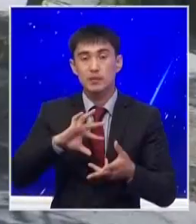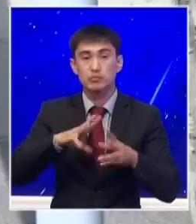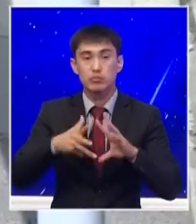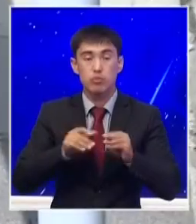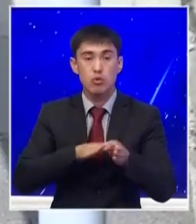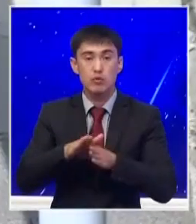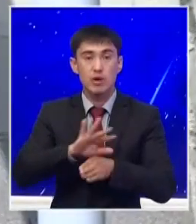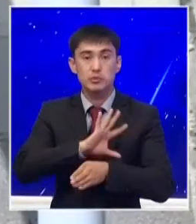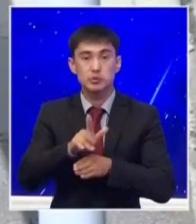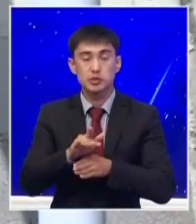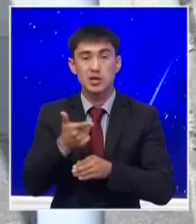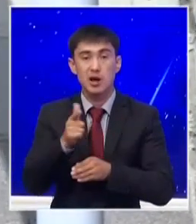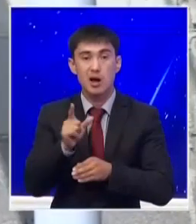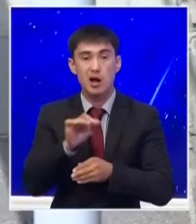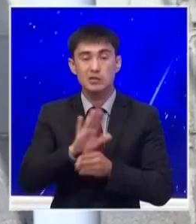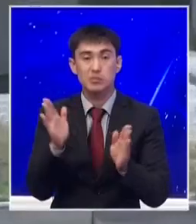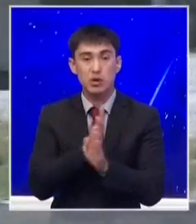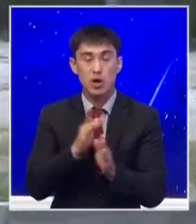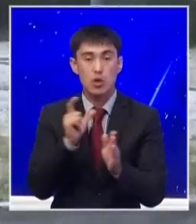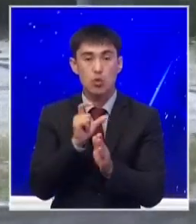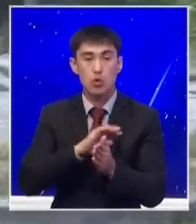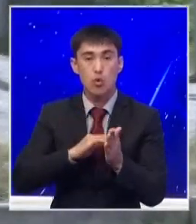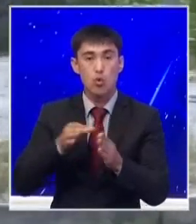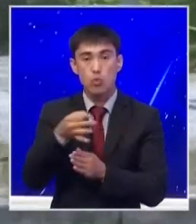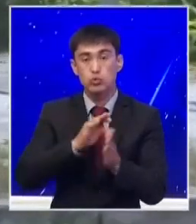полного обеспечения природным газом экология области